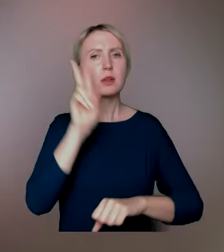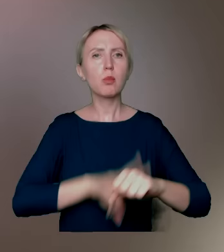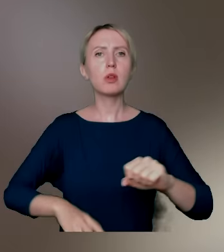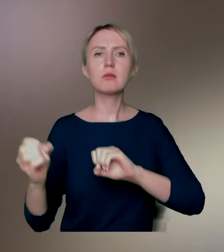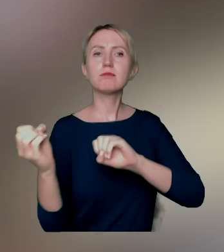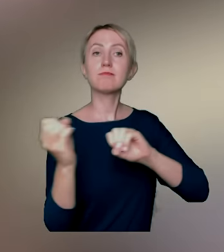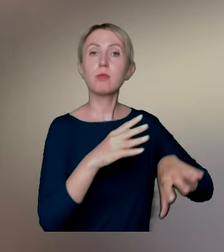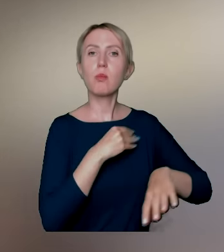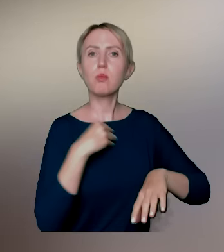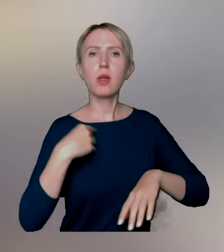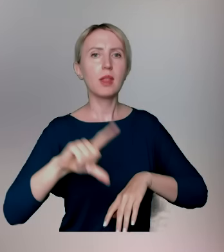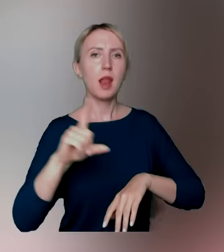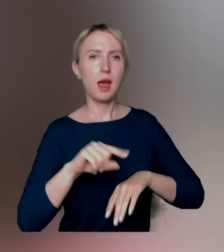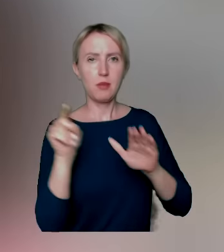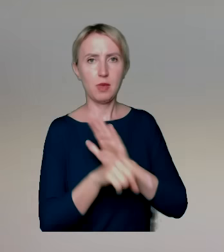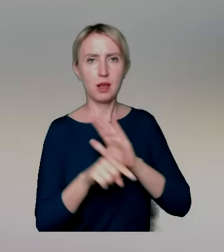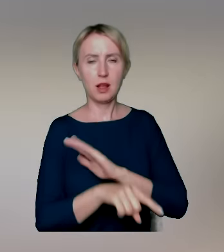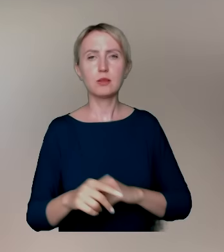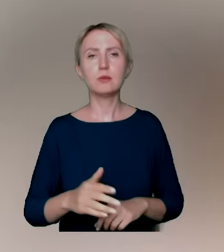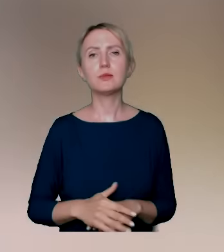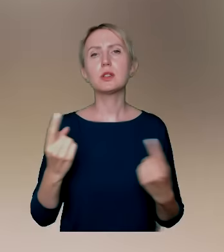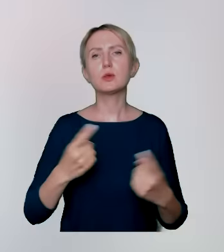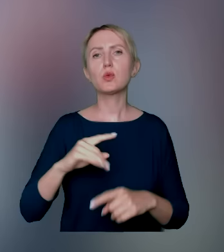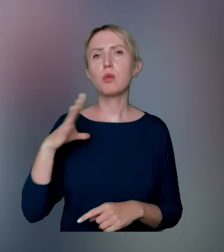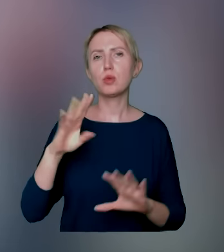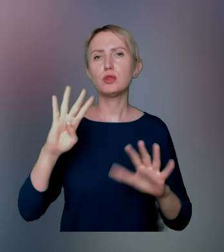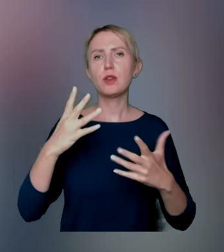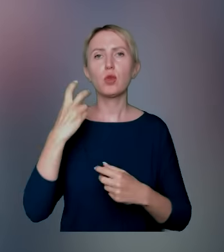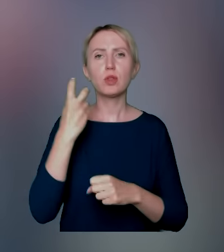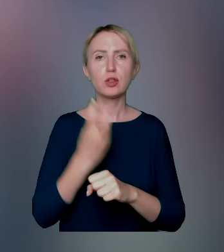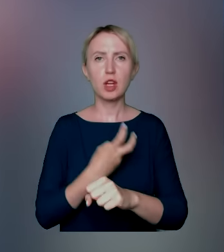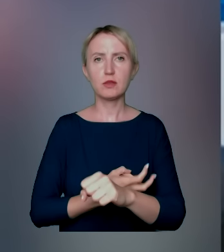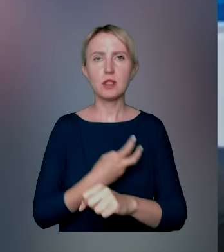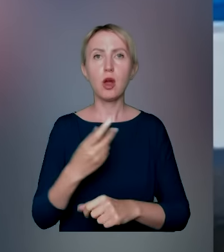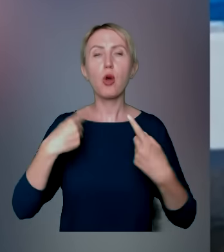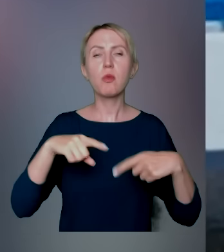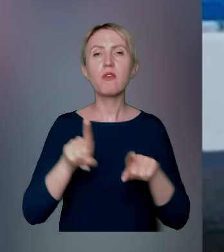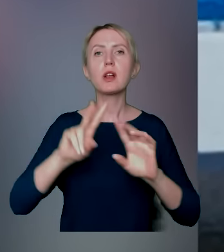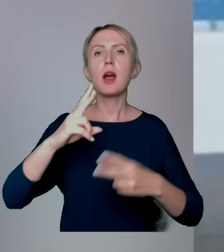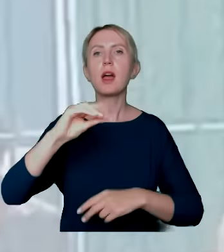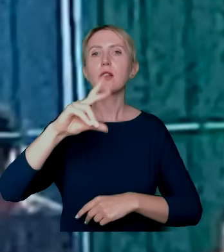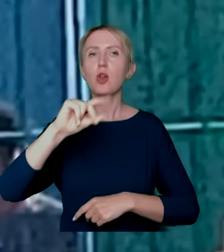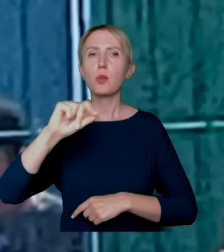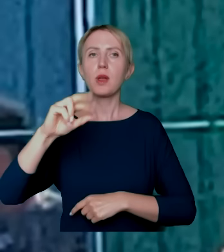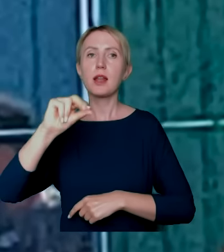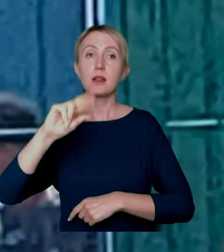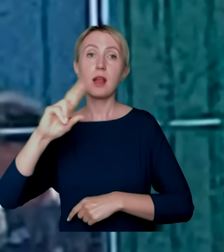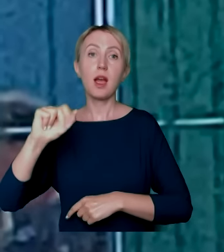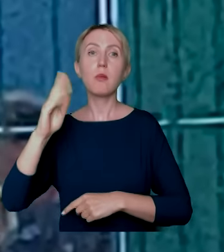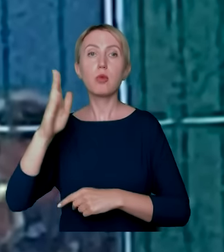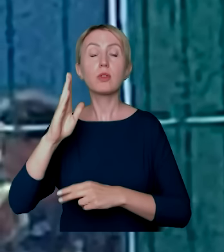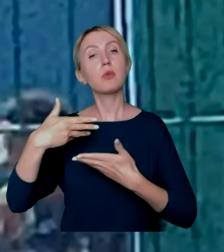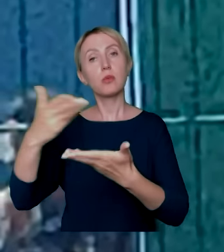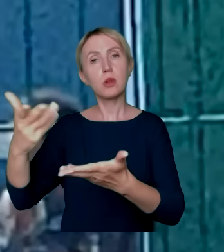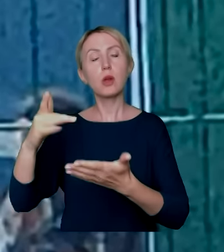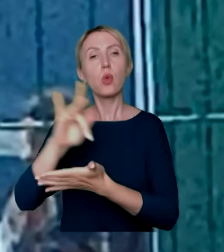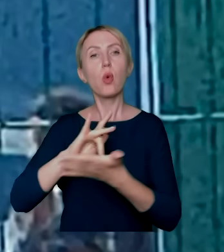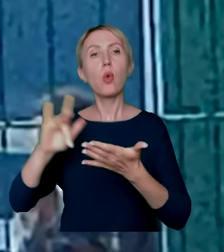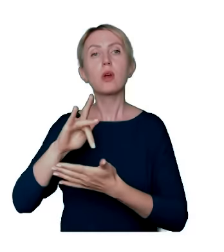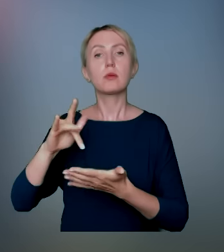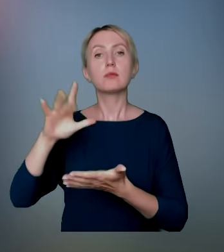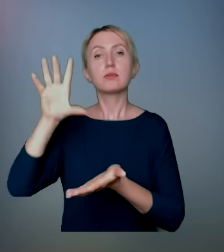Polski nielegalnych migrantów. Do zdarzenia miało dojść 9 czerwca. Obywatele Etiopii i Erytrei zostali następnie skierowani do ośrodka recepcyjnego